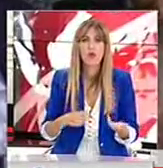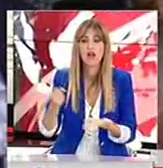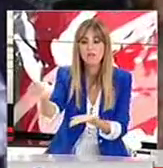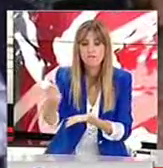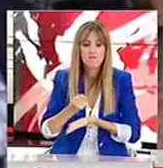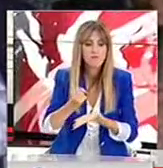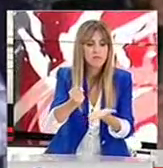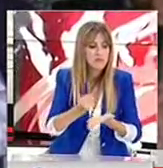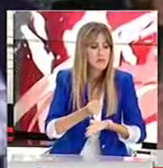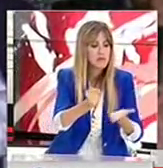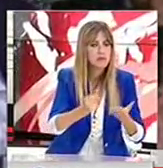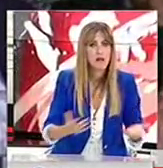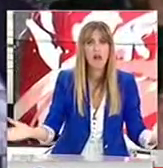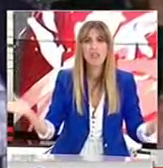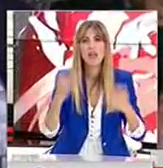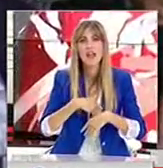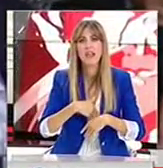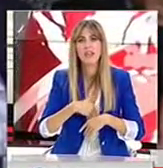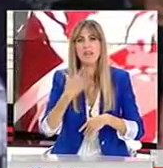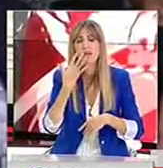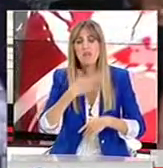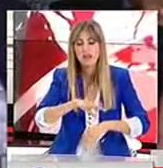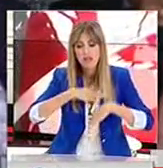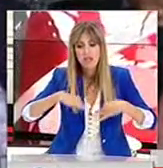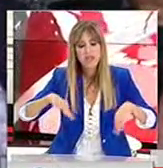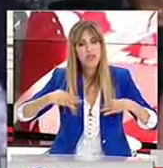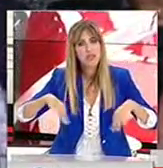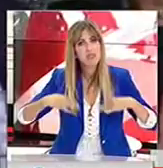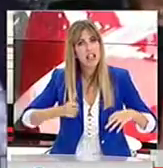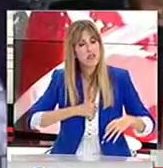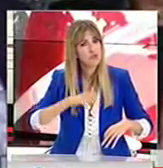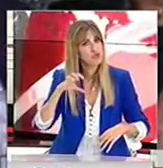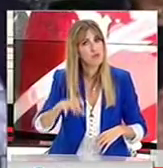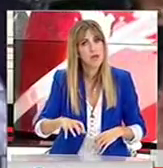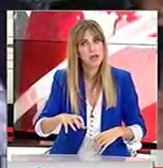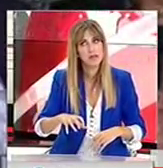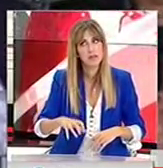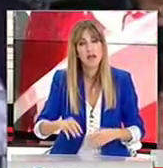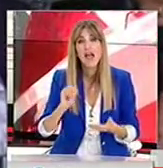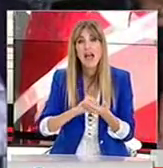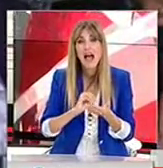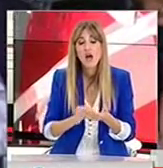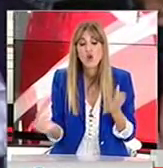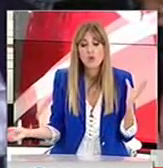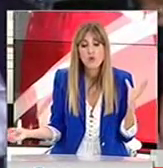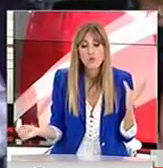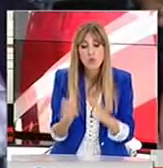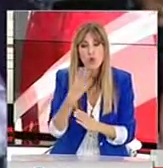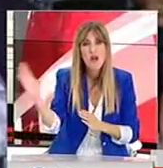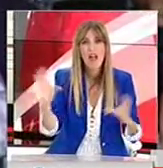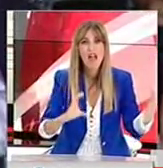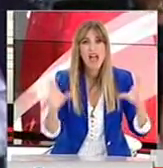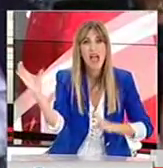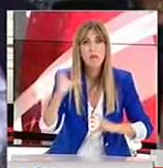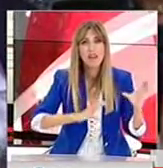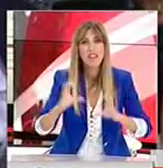αναχρηματοδότησή του, και πολύ περισσότερο σε ό,τι αφορά τη χρηματοδότηση νέων επενδύσεων. Υπό το